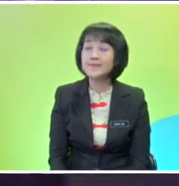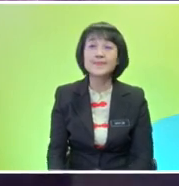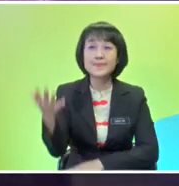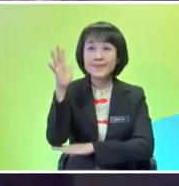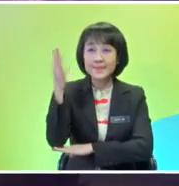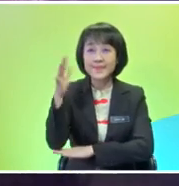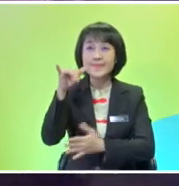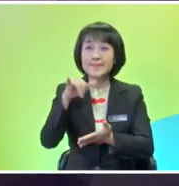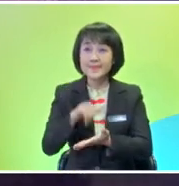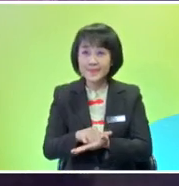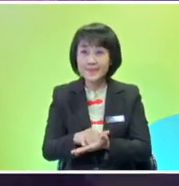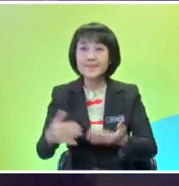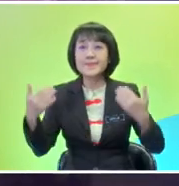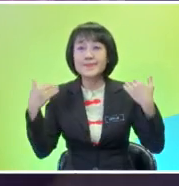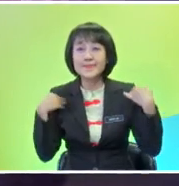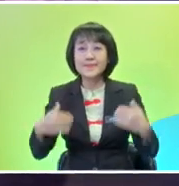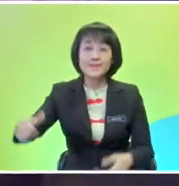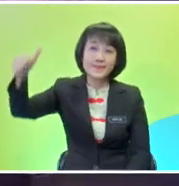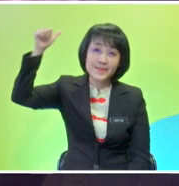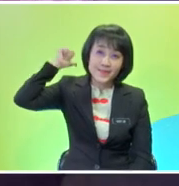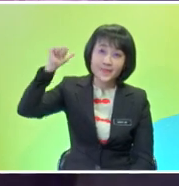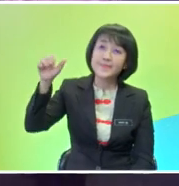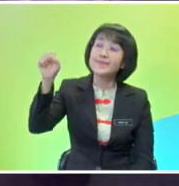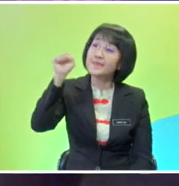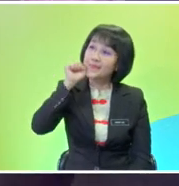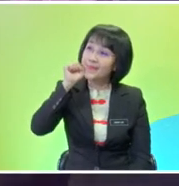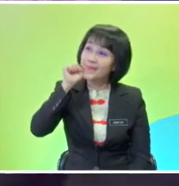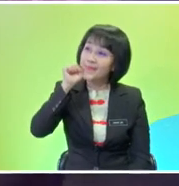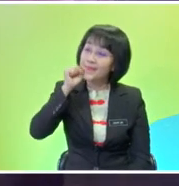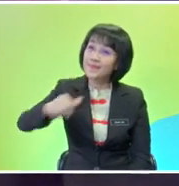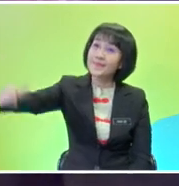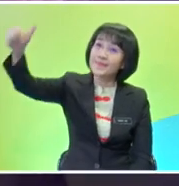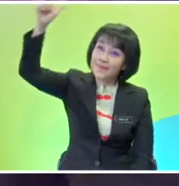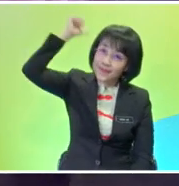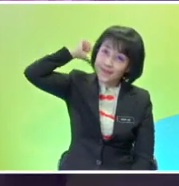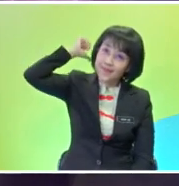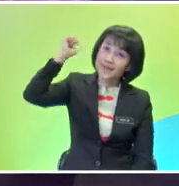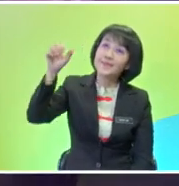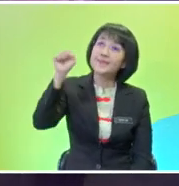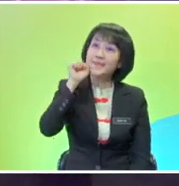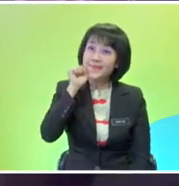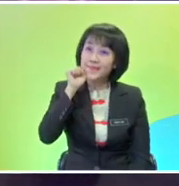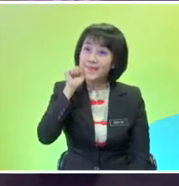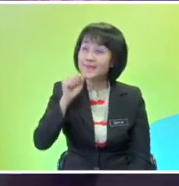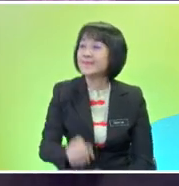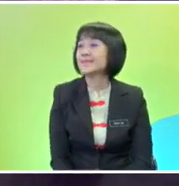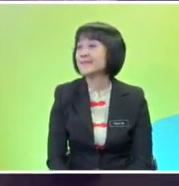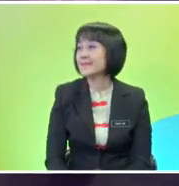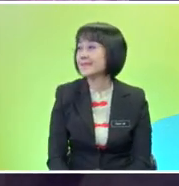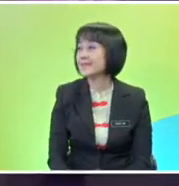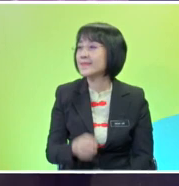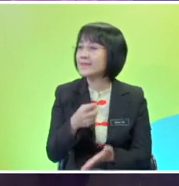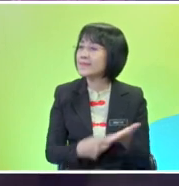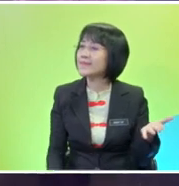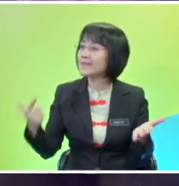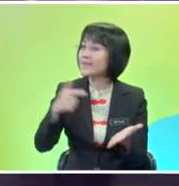belakang Kakak Mira Kalau saya macamilah kan Cikgu di belakang saya di belak okey baik apa lagi